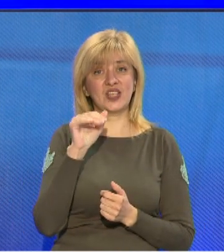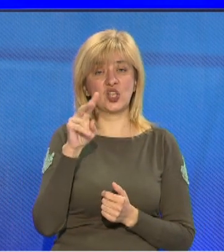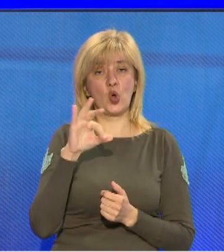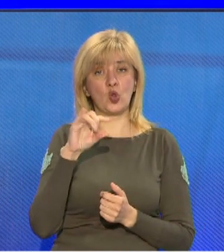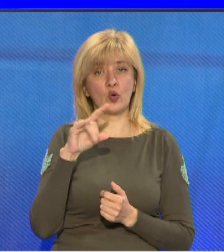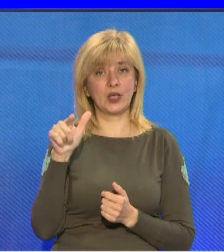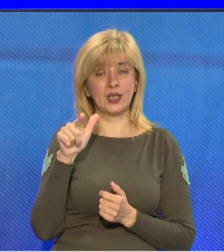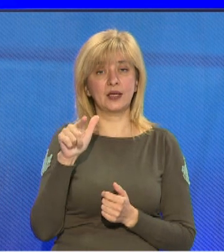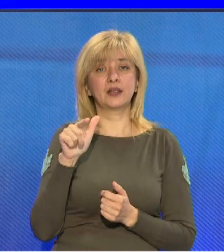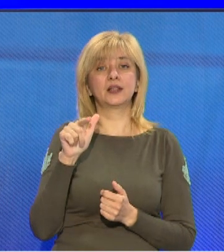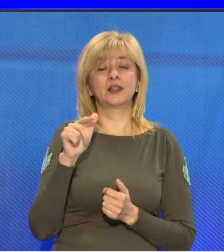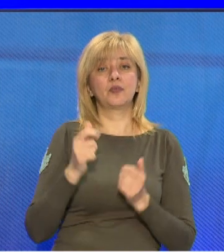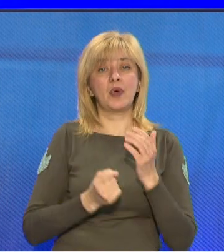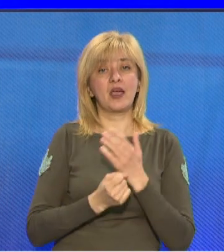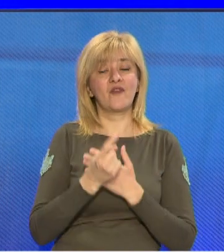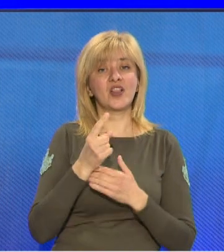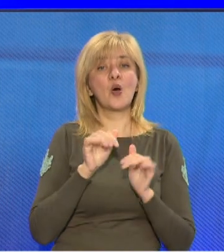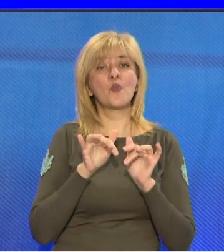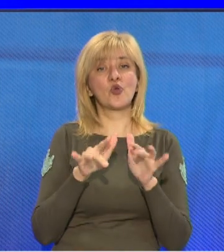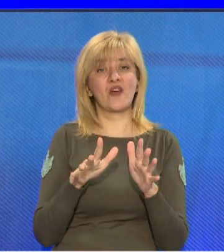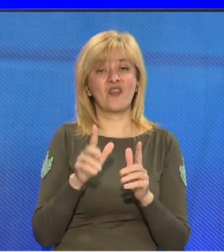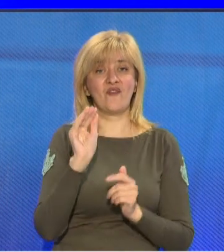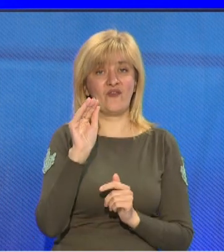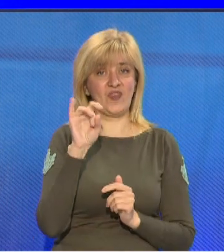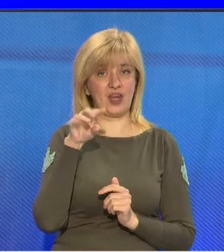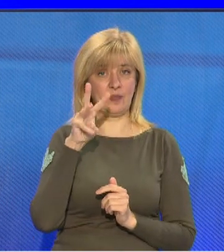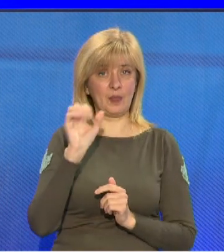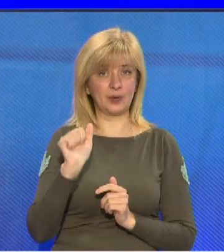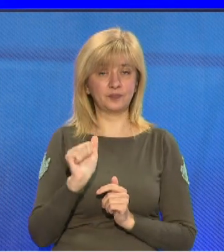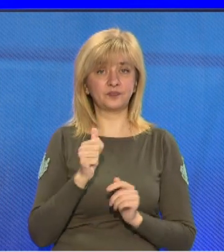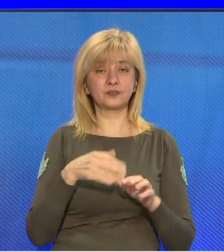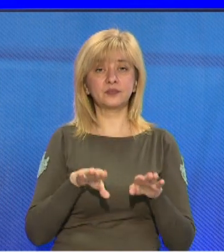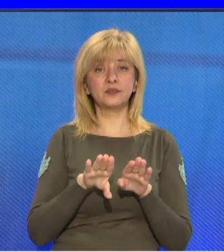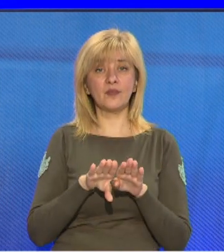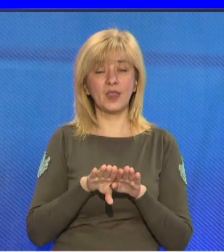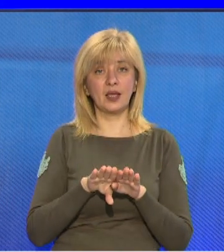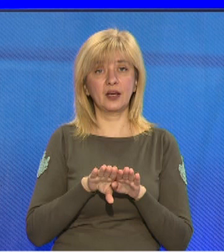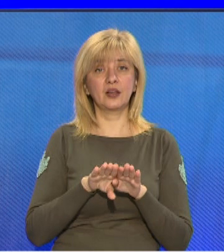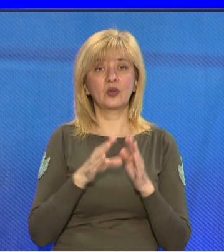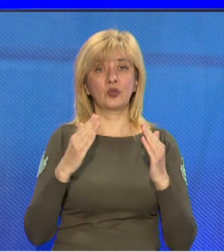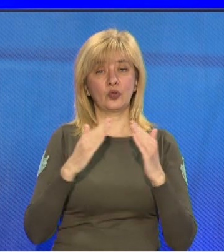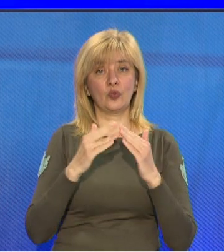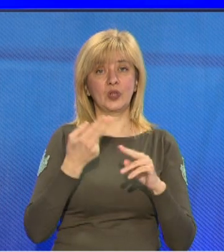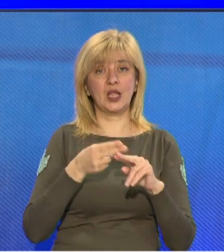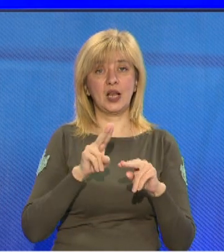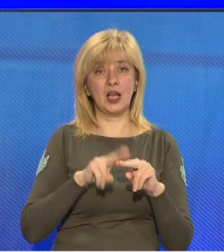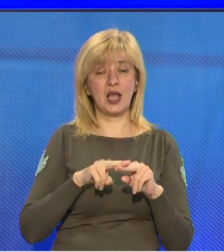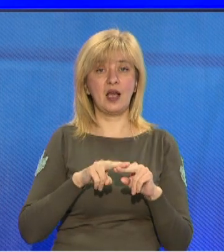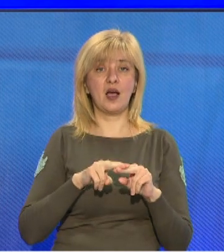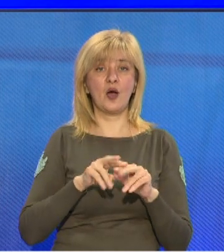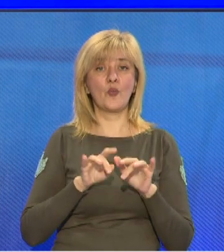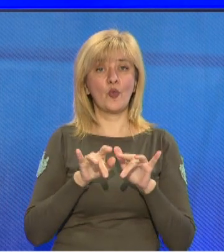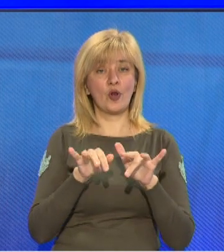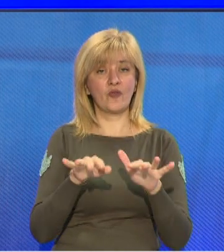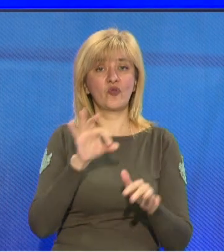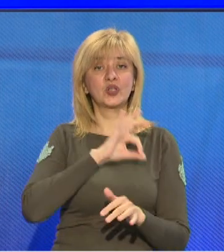біялогіі і экалогіі з'явілася мурашыная ферма. Фармікары, такая навуковая назва доміка для мурашак, ужо выкарыстоўваюць на